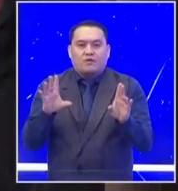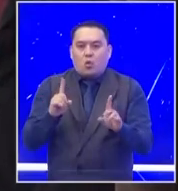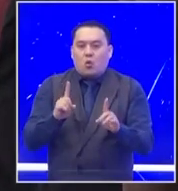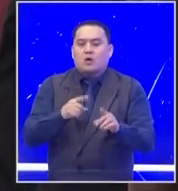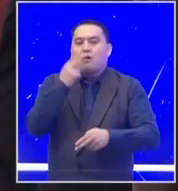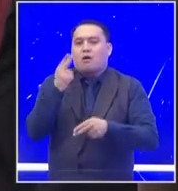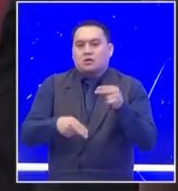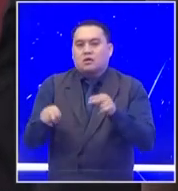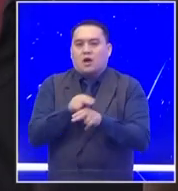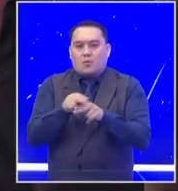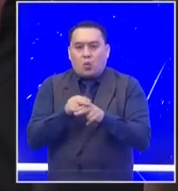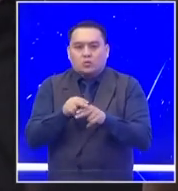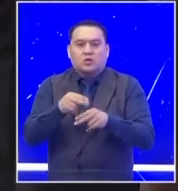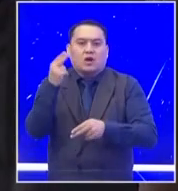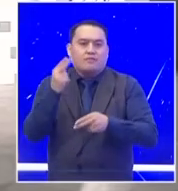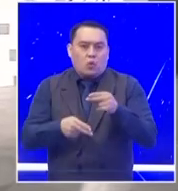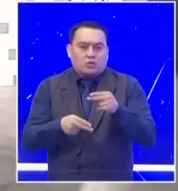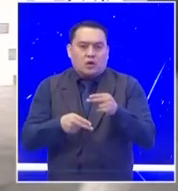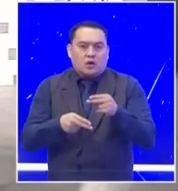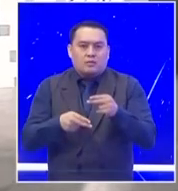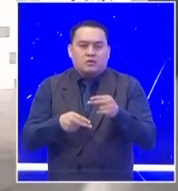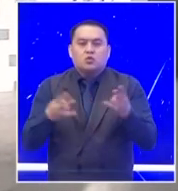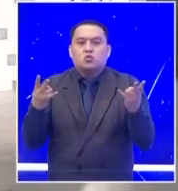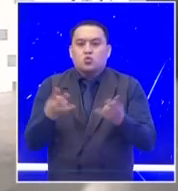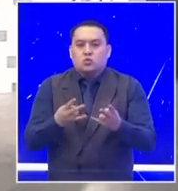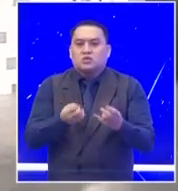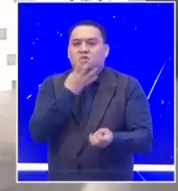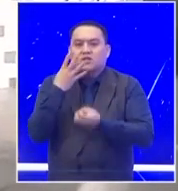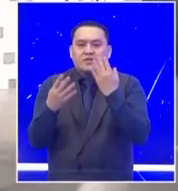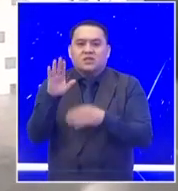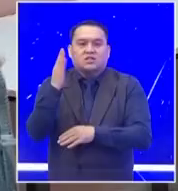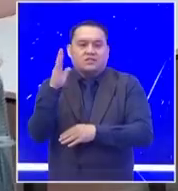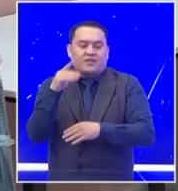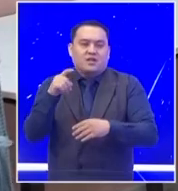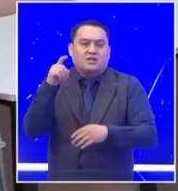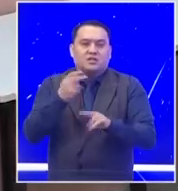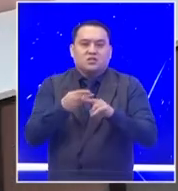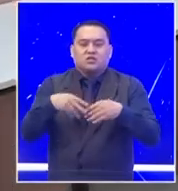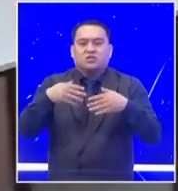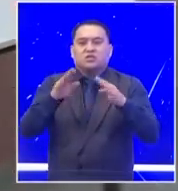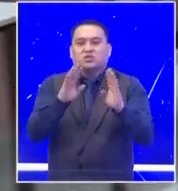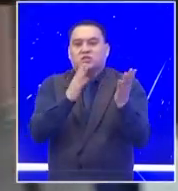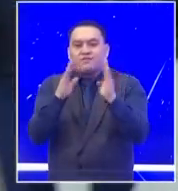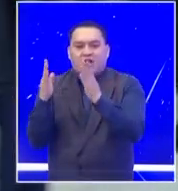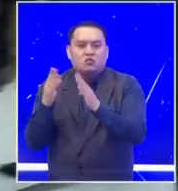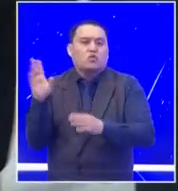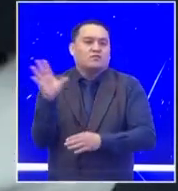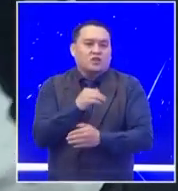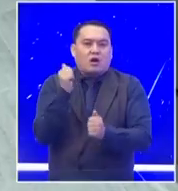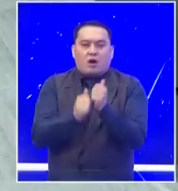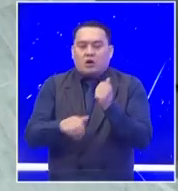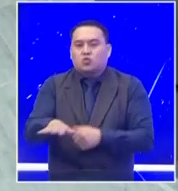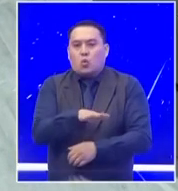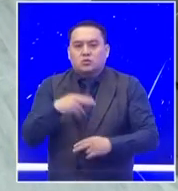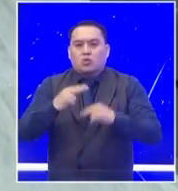по окончании ремонтных и отделочных работ пространству требуются живые цветы, зеркала, жалюзи. Амандык Баталов осмотрел практически каждый уголок